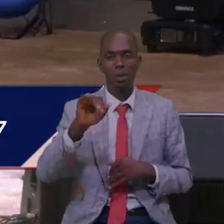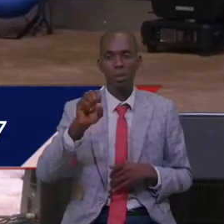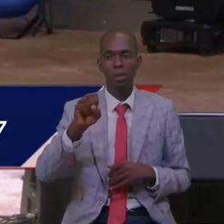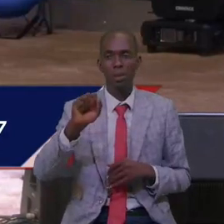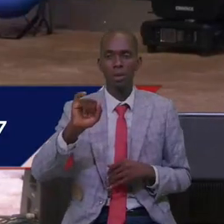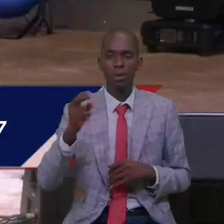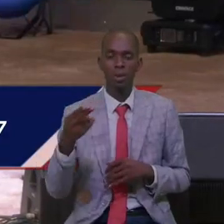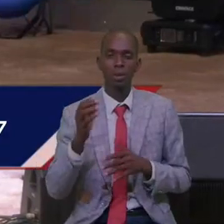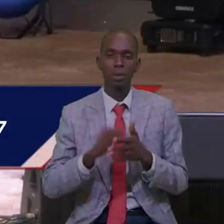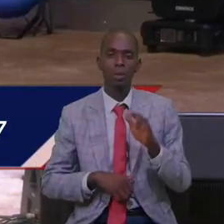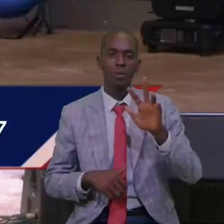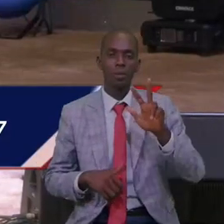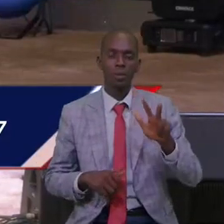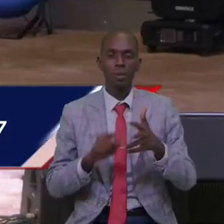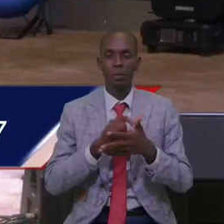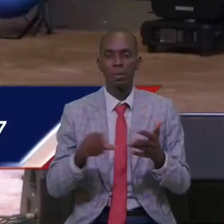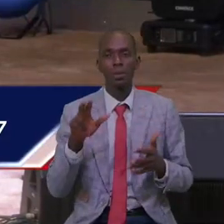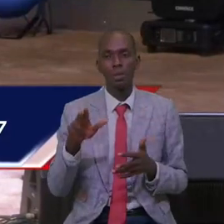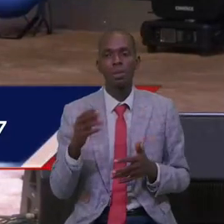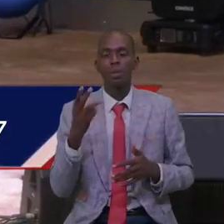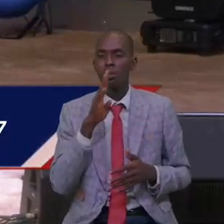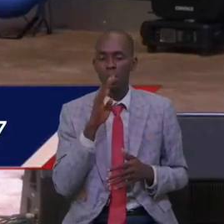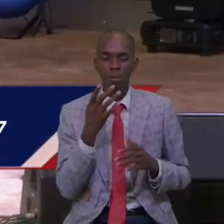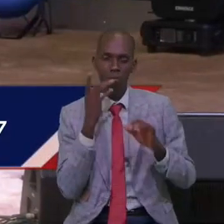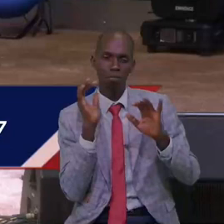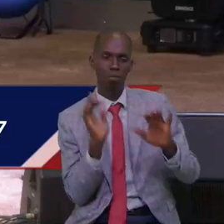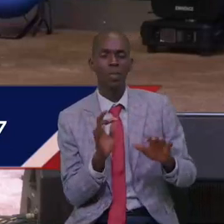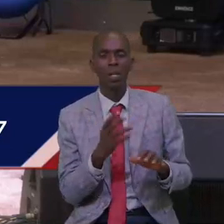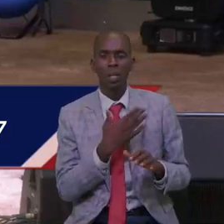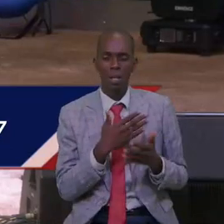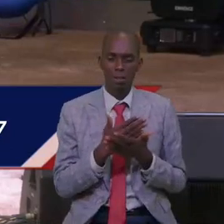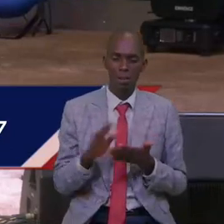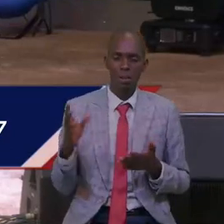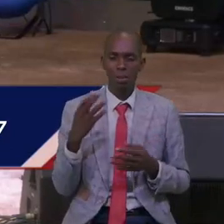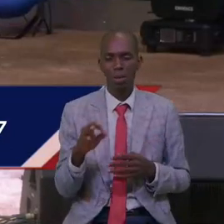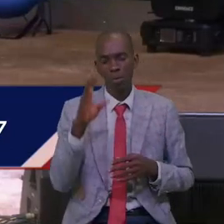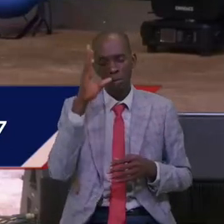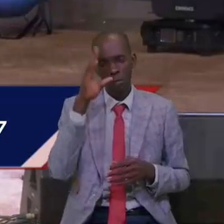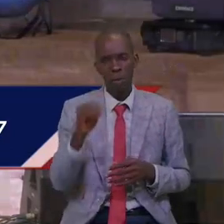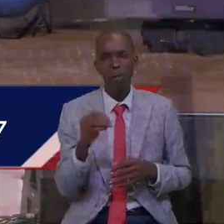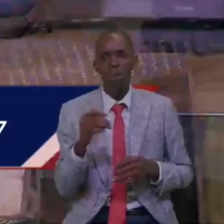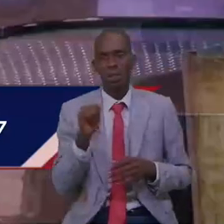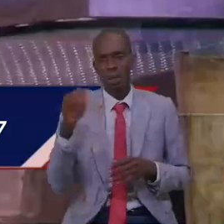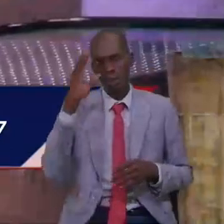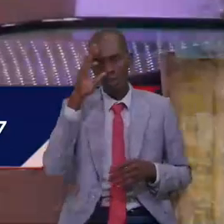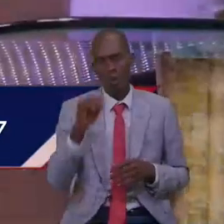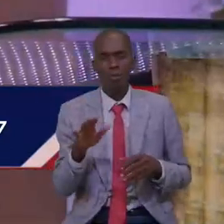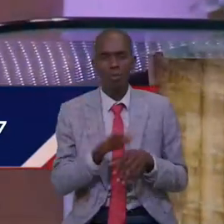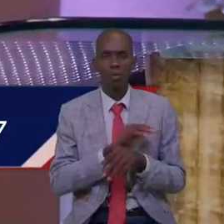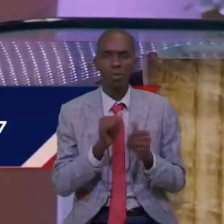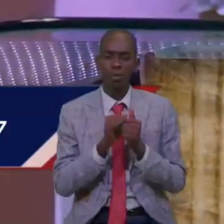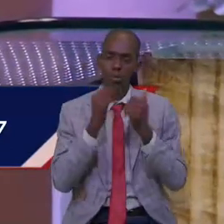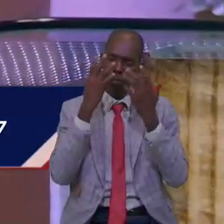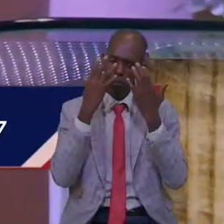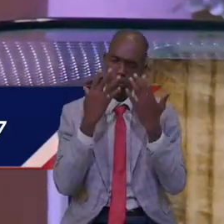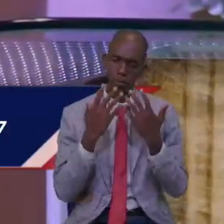Ésaïe 53, verset 3. Méprisé et abandonné des hommes, homme de douleur et